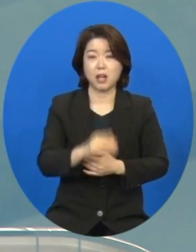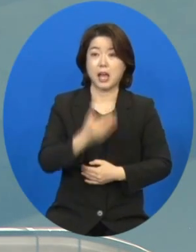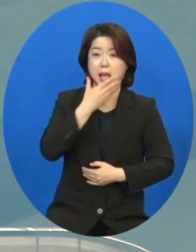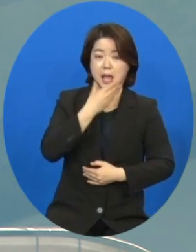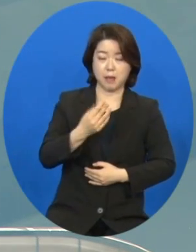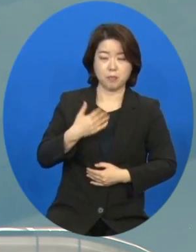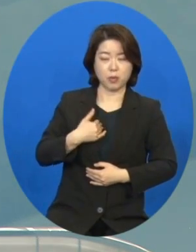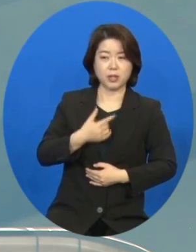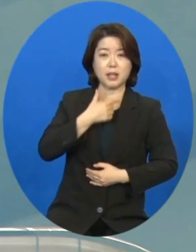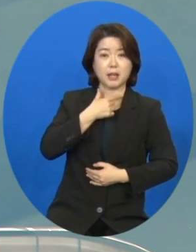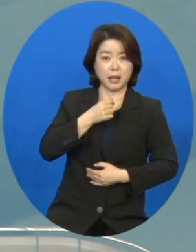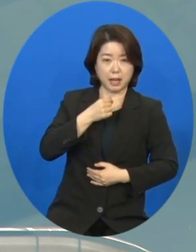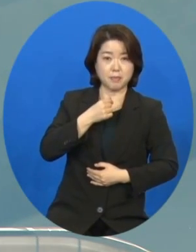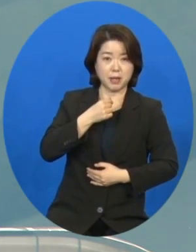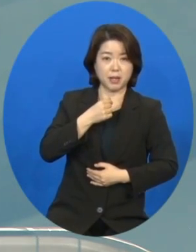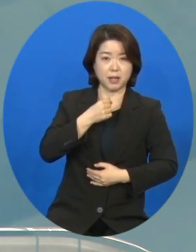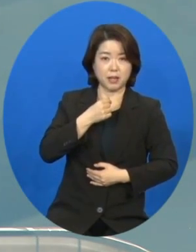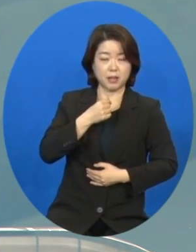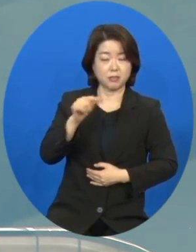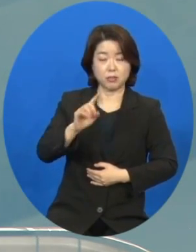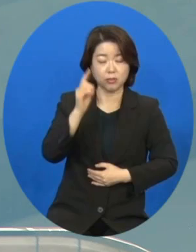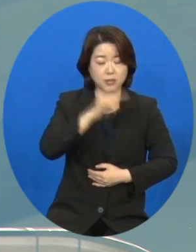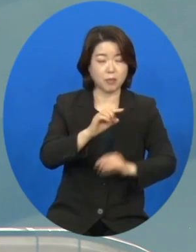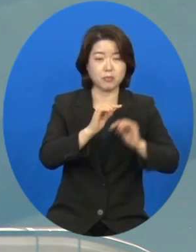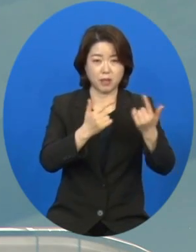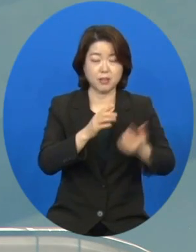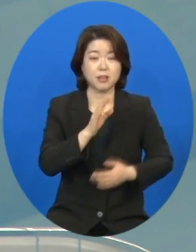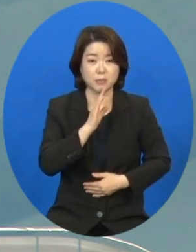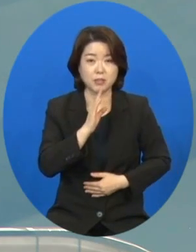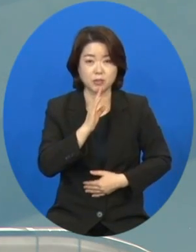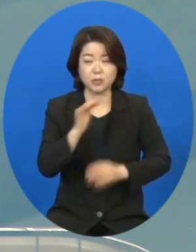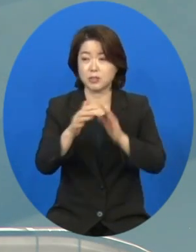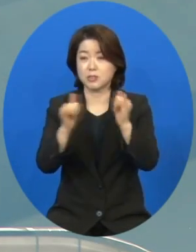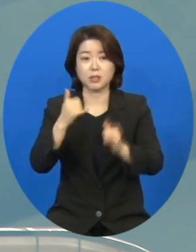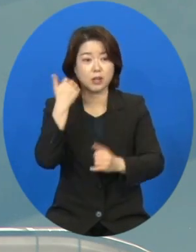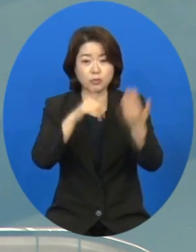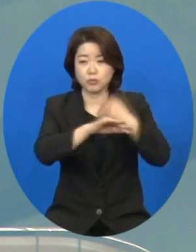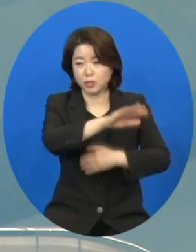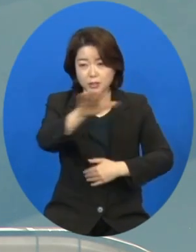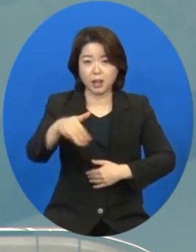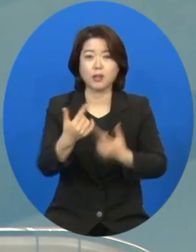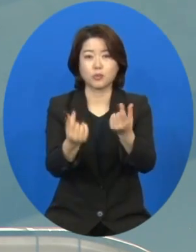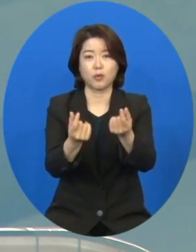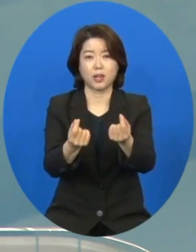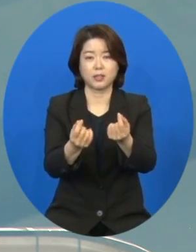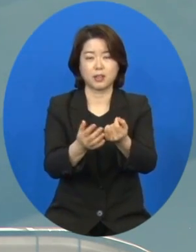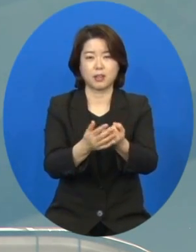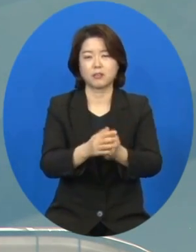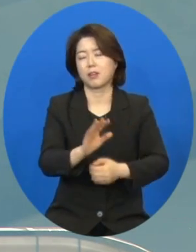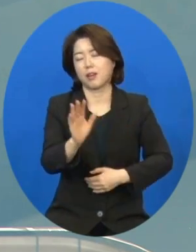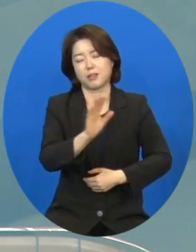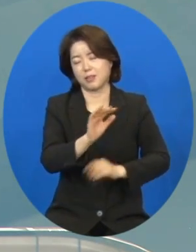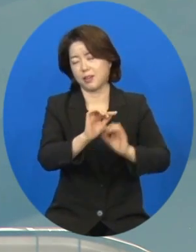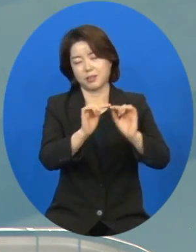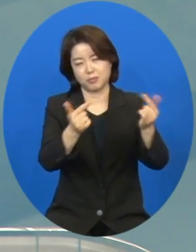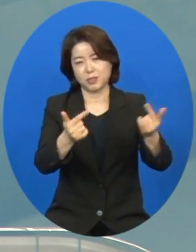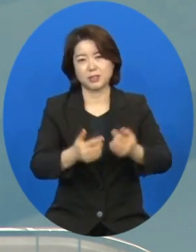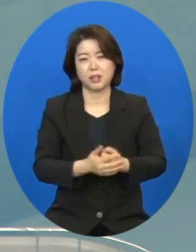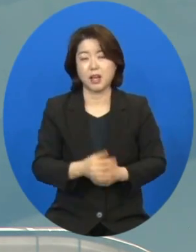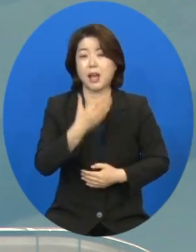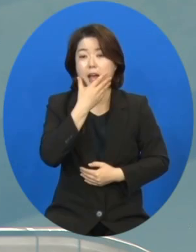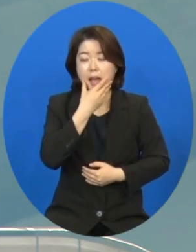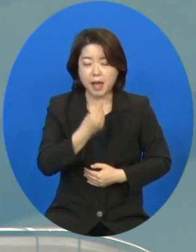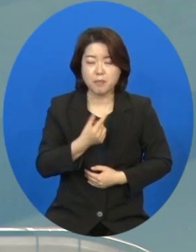내 갈망이에요. 그 뭐 나쁜 거 아니죠. 뭐 사람은 누구나 다 그렇잖아요. 그렇지 않습니다.